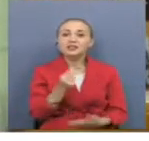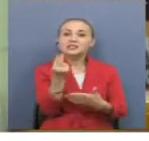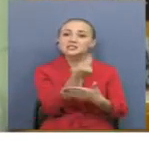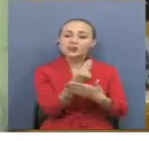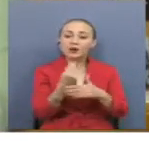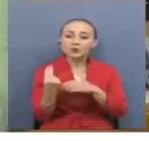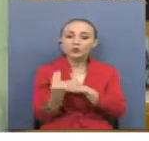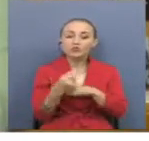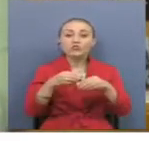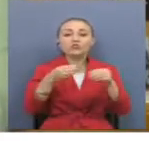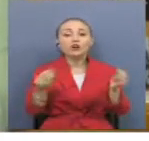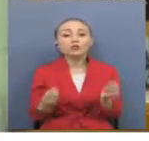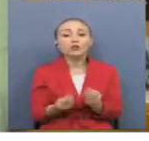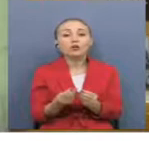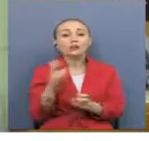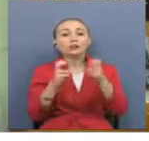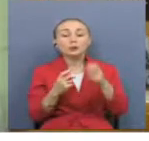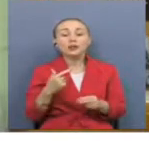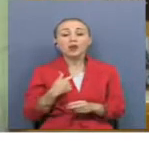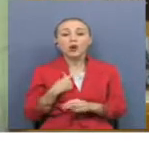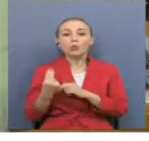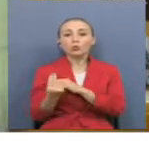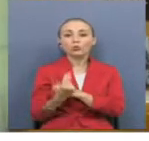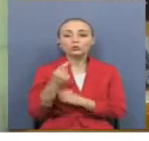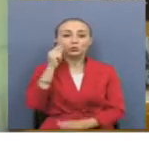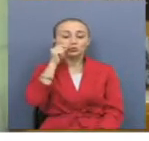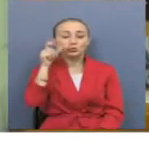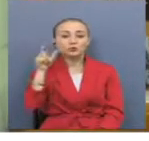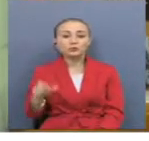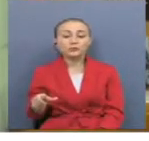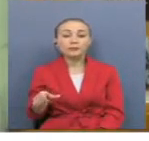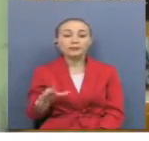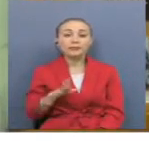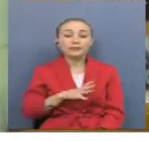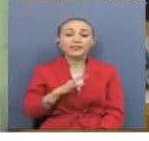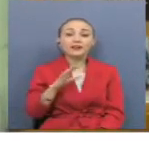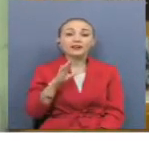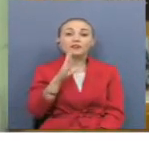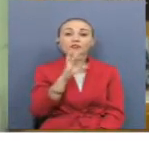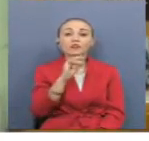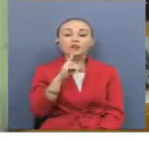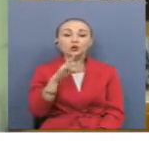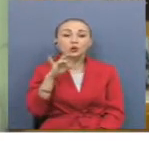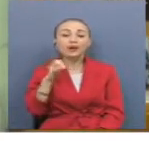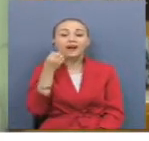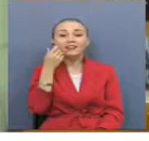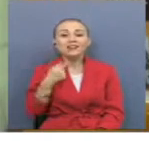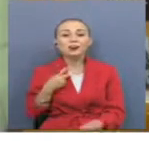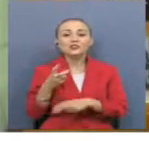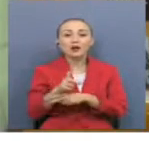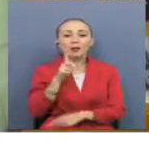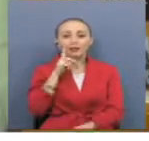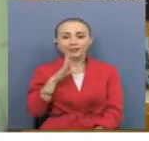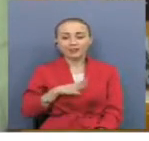кетпесем болмайды. Ал фарфор зауытында ұстазым Виктор Ефимович Ирискин. Ол маған көп нәрсені үйретті. Және